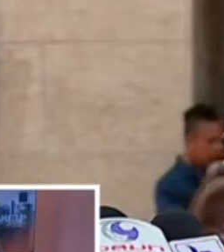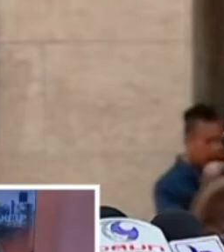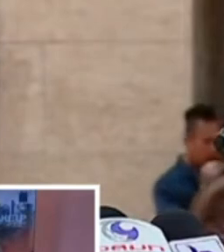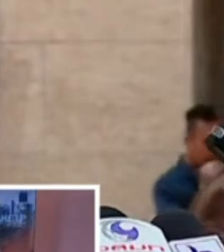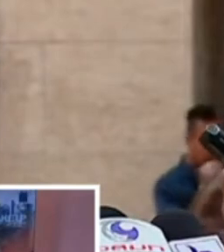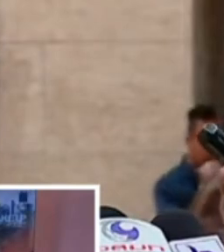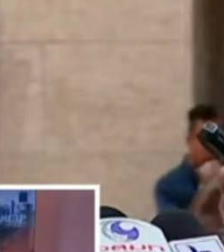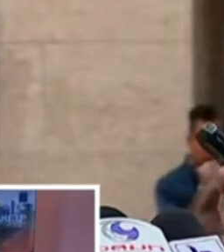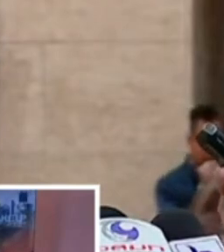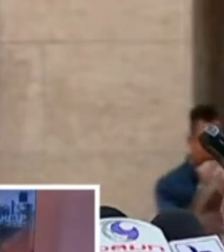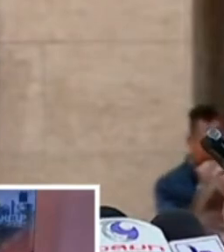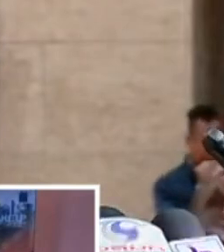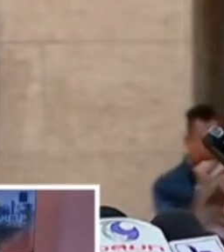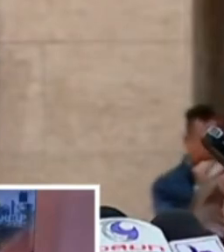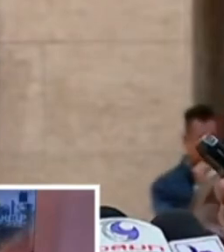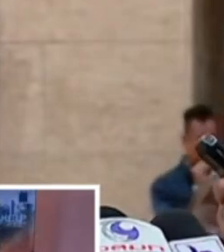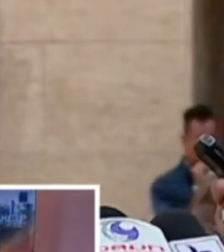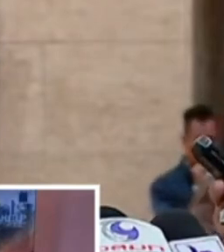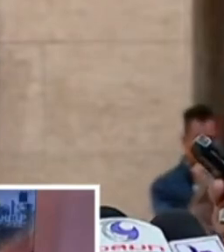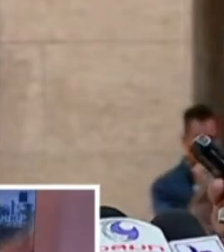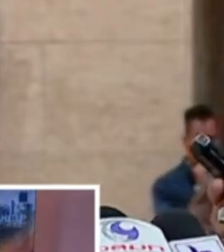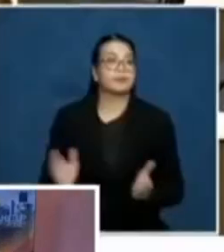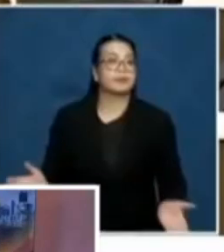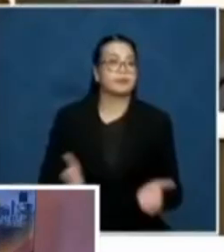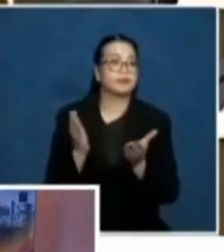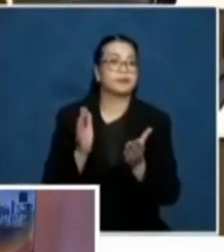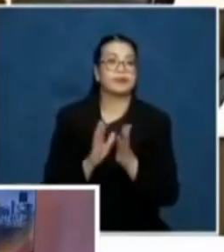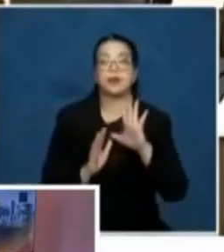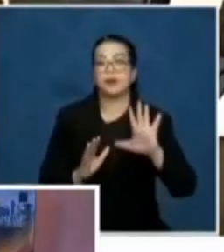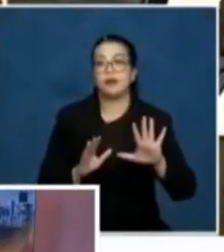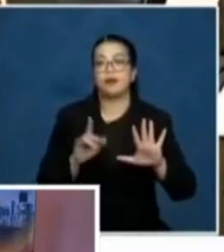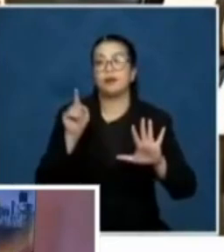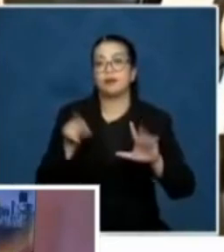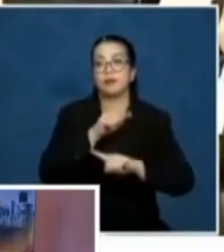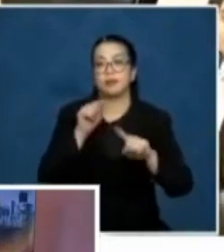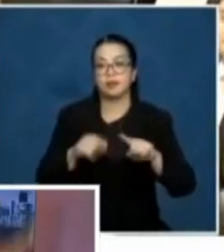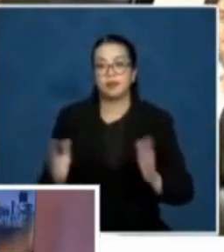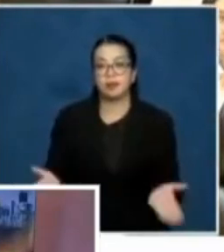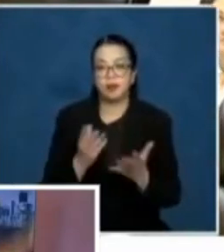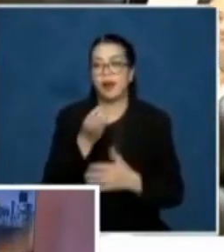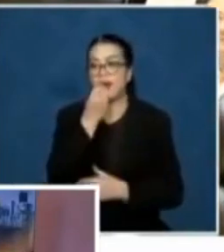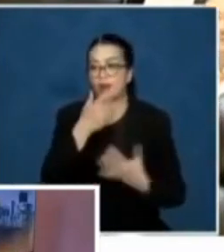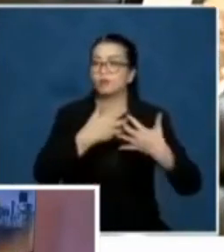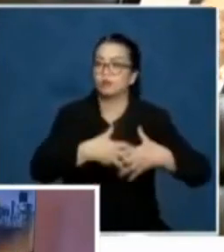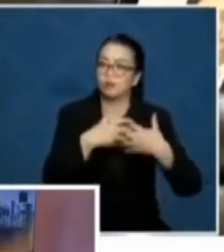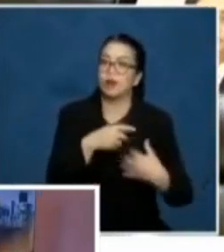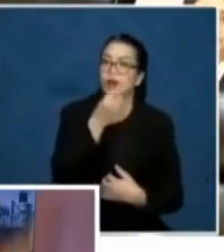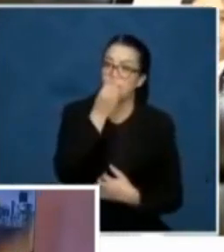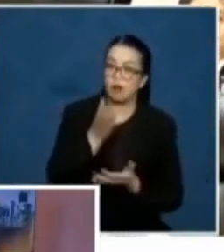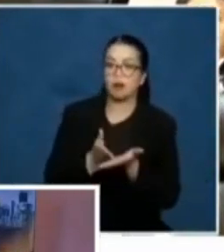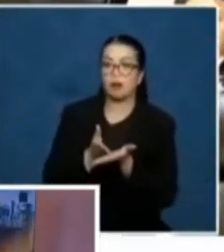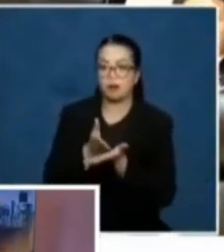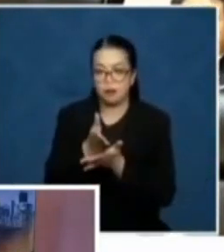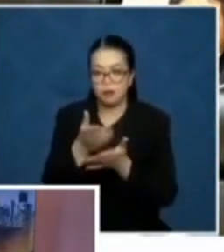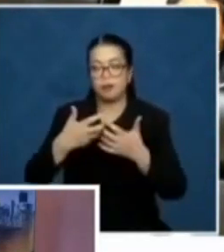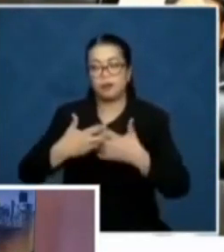คือถ้าวันหนึ่งก้าวการมาเป็นรัฐบาลเนี่ยก็จะรู้ว่าไอ้สิ่งที่เป็นหลักวิชาการเนี่ยคือในทางปฏิบัติคือมันก็ไม่ได้เป๊ะขนาดนั้น